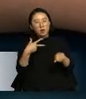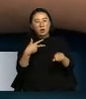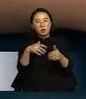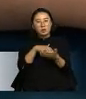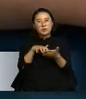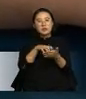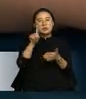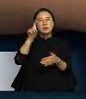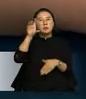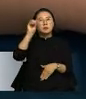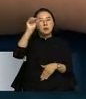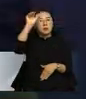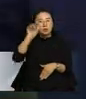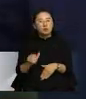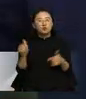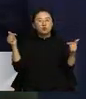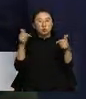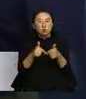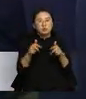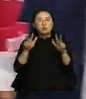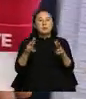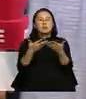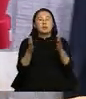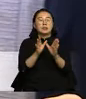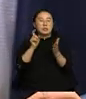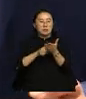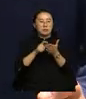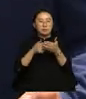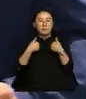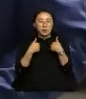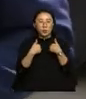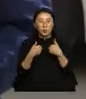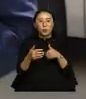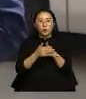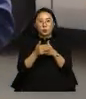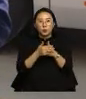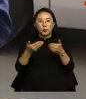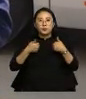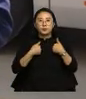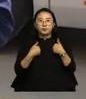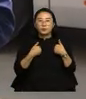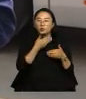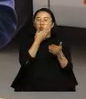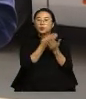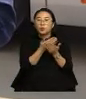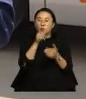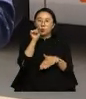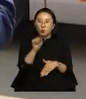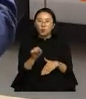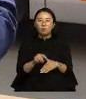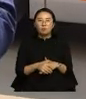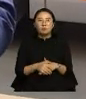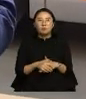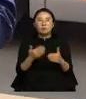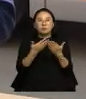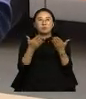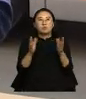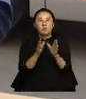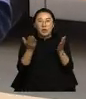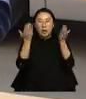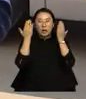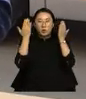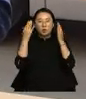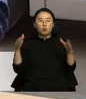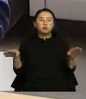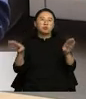원인이고요. 그래서 단체 헌혈이 많이 필요한 상황입니다. 네, 말씀하신 것처럼 이제 단체 헌혈이 좀 중요한 시점이 된것 같은데, 학교가